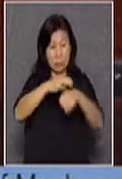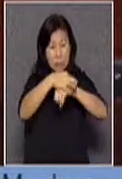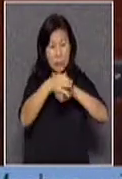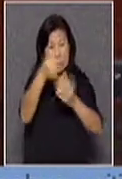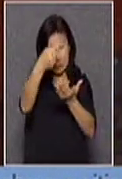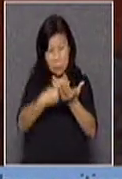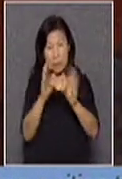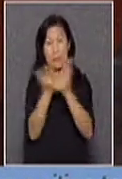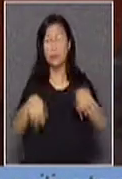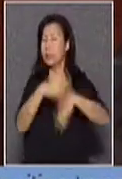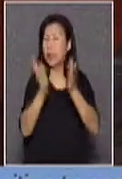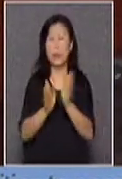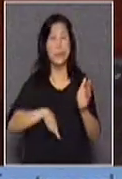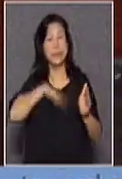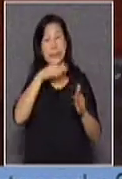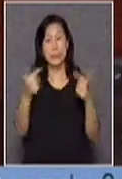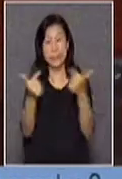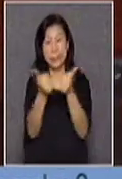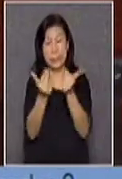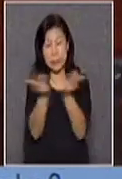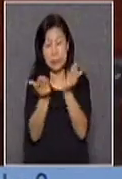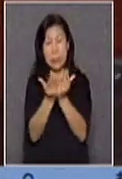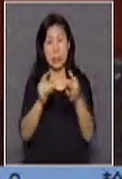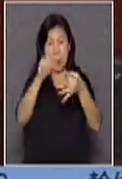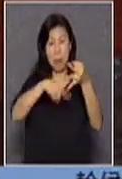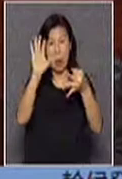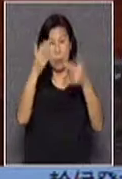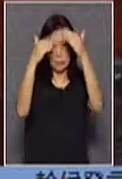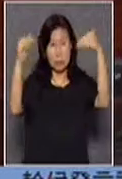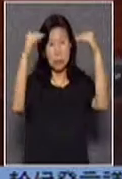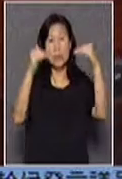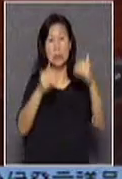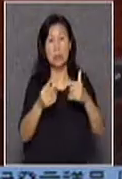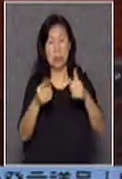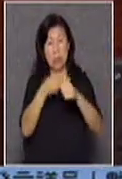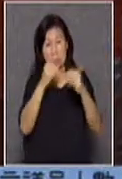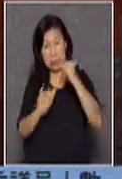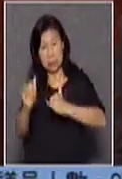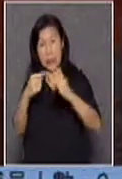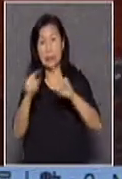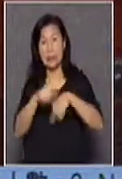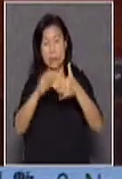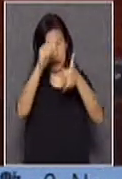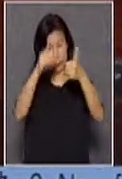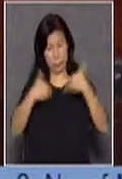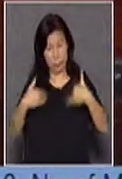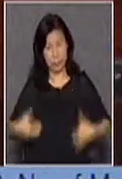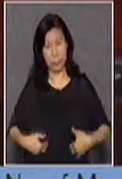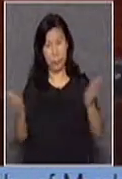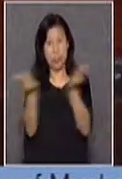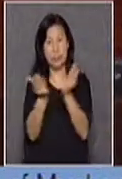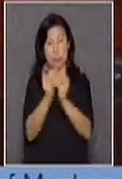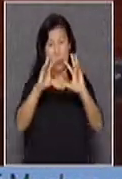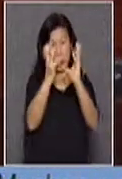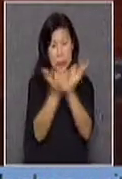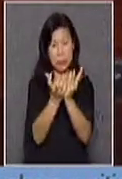明呢一個黃惠德堂嗰個原居民嘅身份係無可置疑，而作為一個群居嘅集